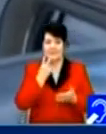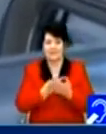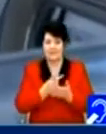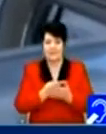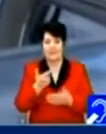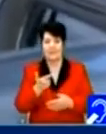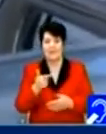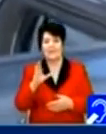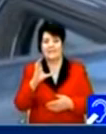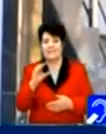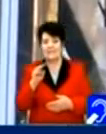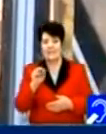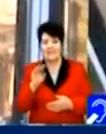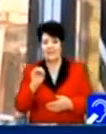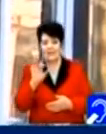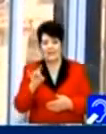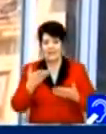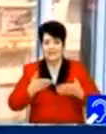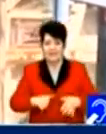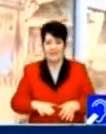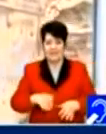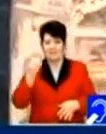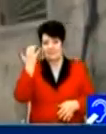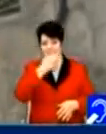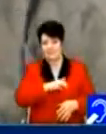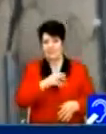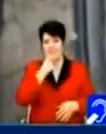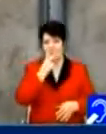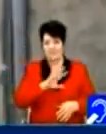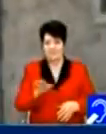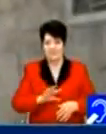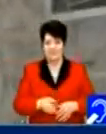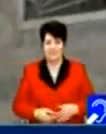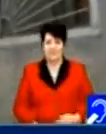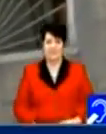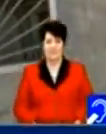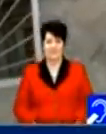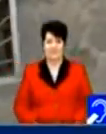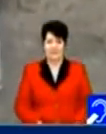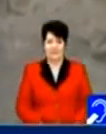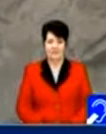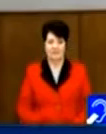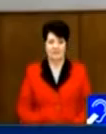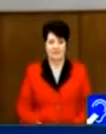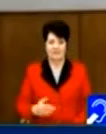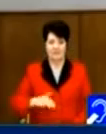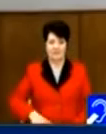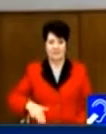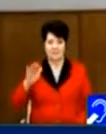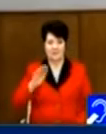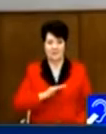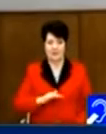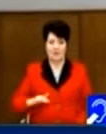Gheorghe Staver, chiar dacă o afecțiune din naștere i-a furat dreptul de a vedea lumina zilei. Nu văd mic copil, cred